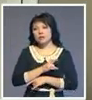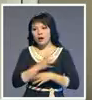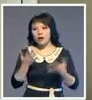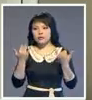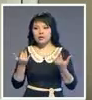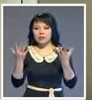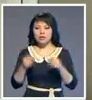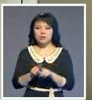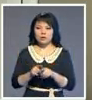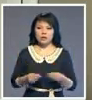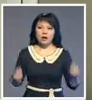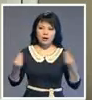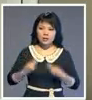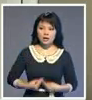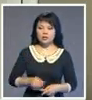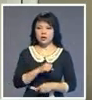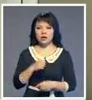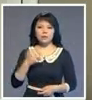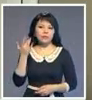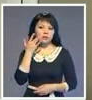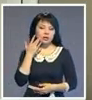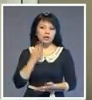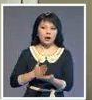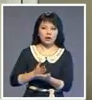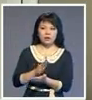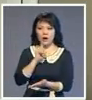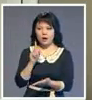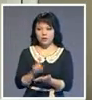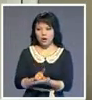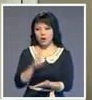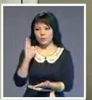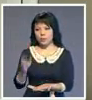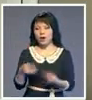келуге дағдылану керек біз деп ойлаймын. Сондықтан біз мына сол